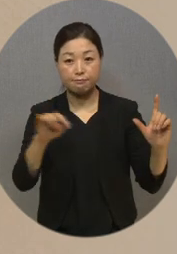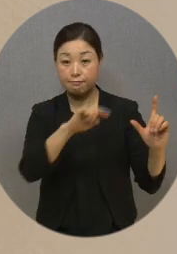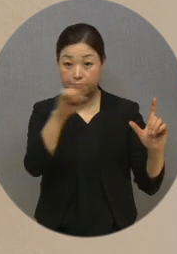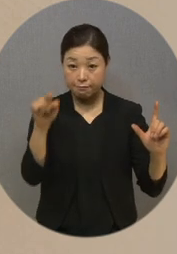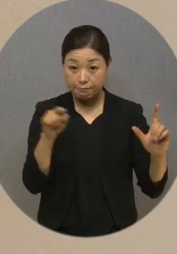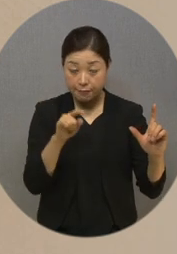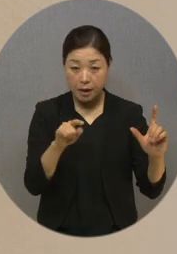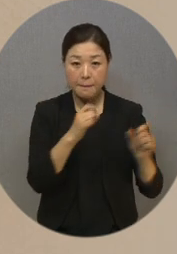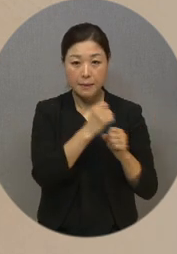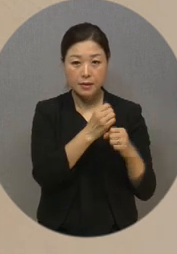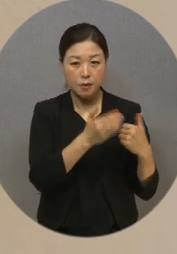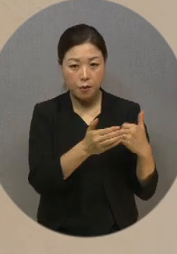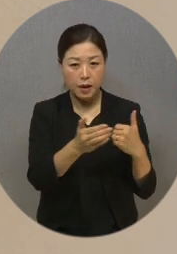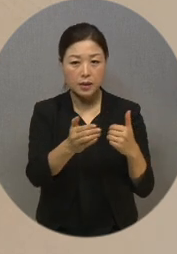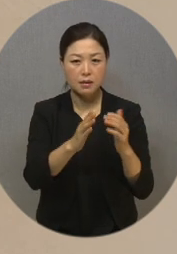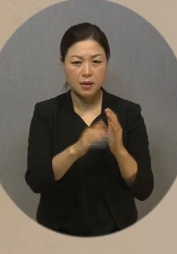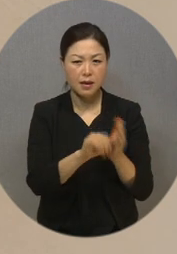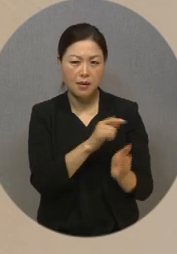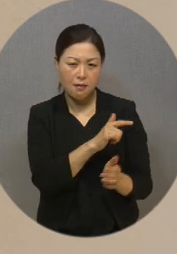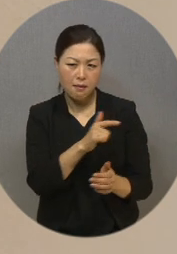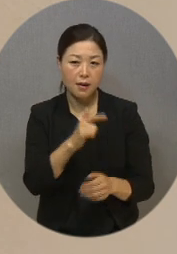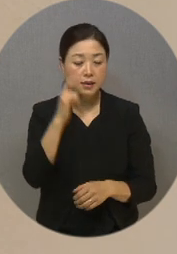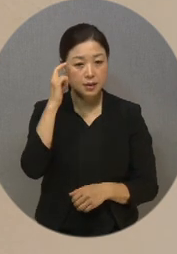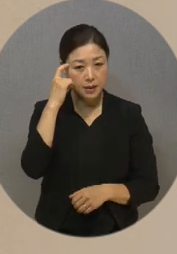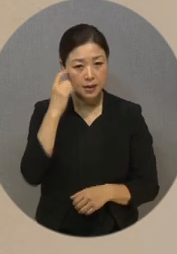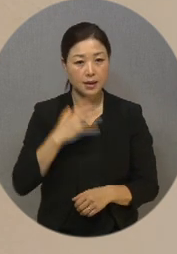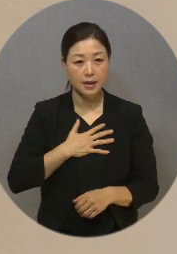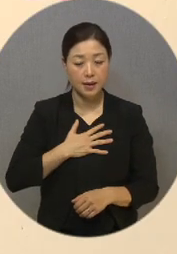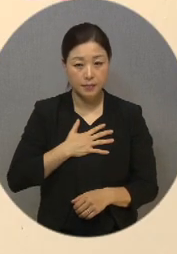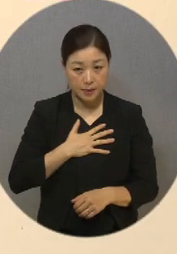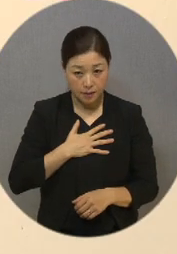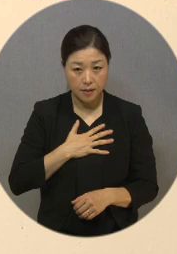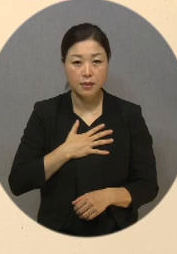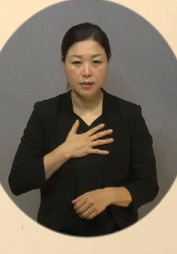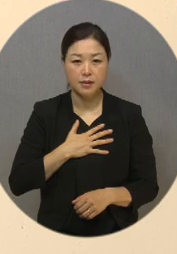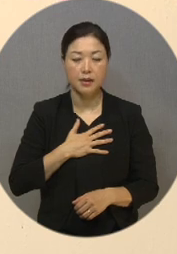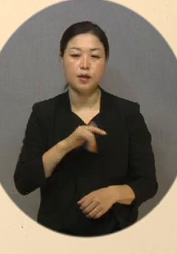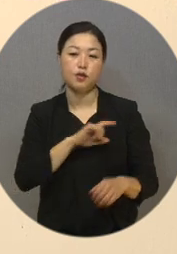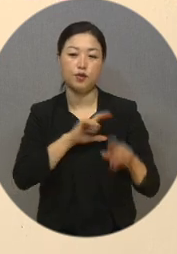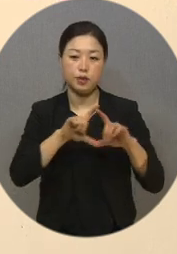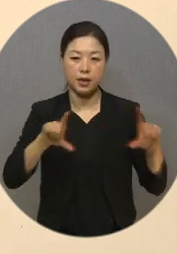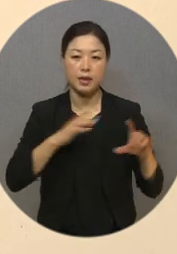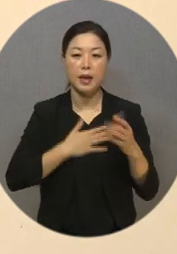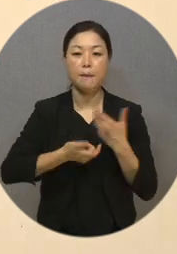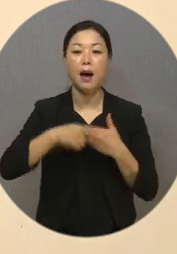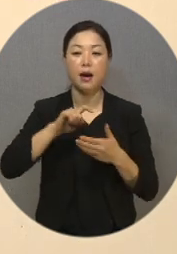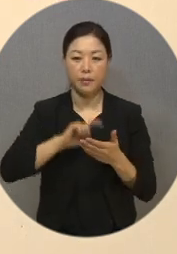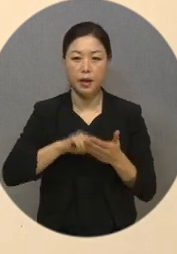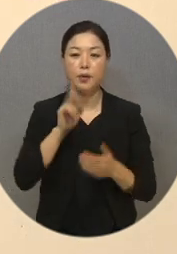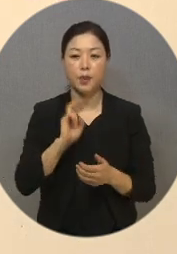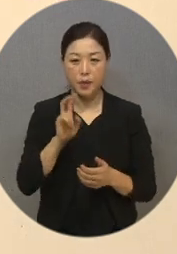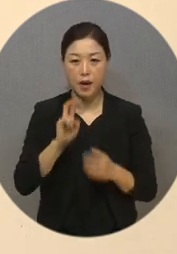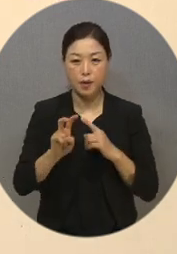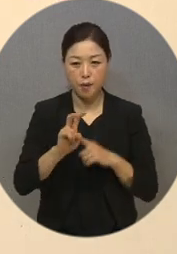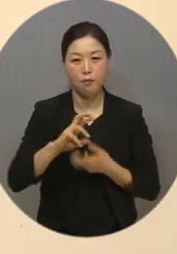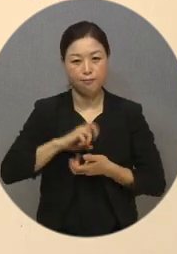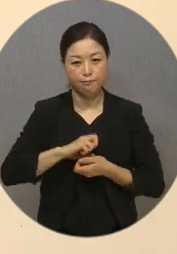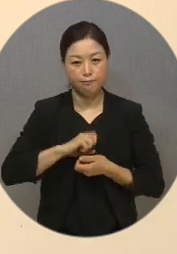제작 과정에서 일어나는 수많은 생각과 감정들을 내 마음의 노래로 받아들이며 표현됐습니다.